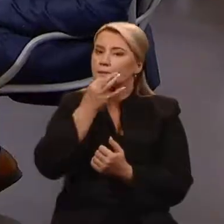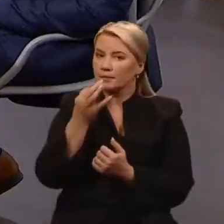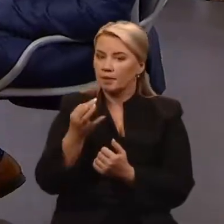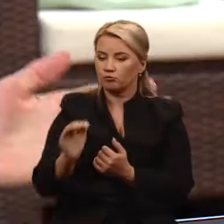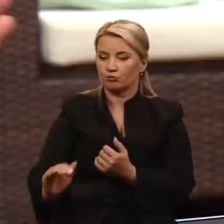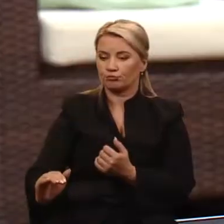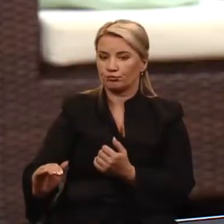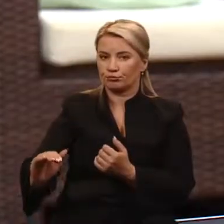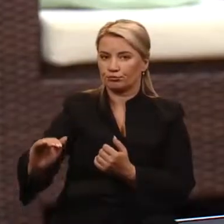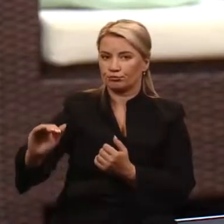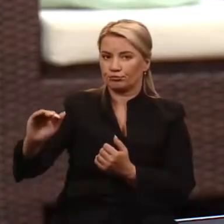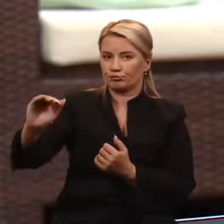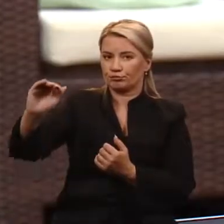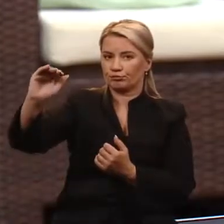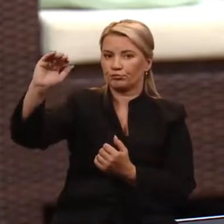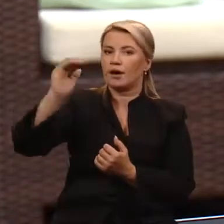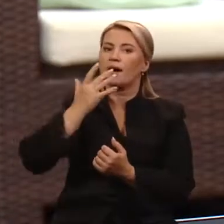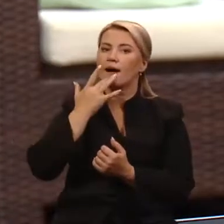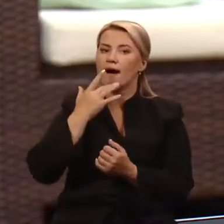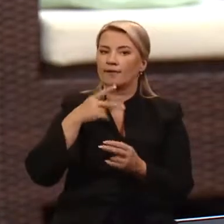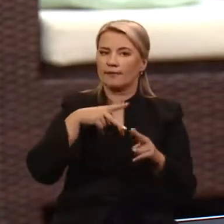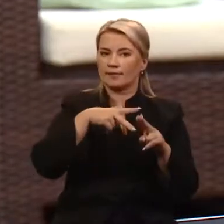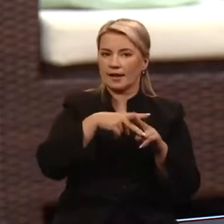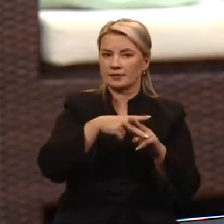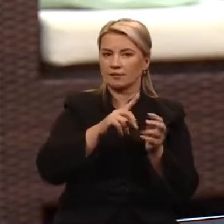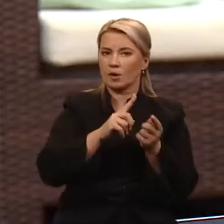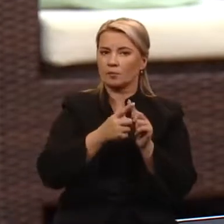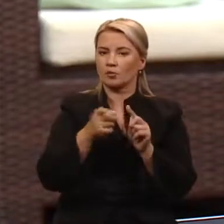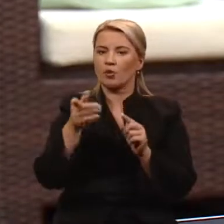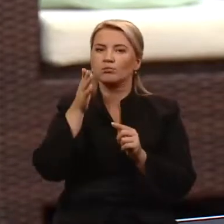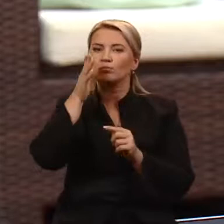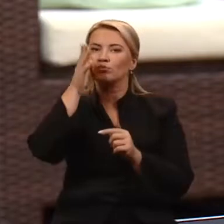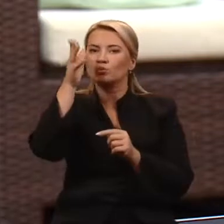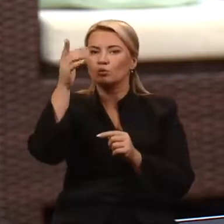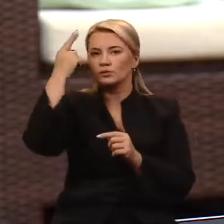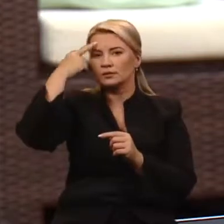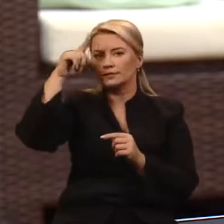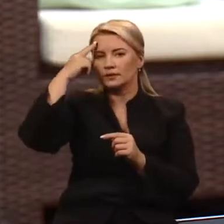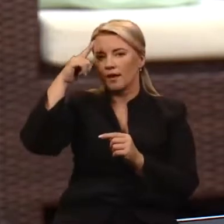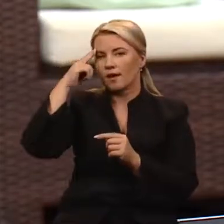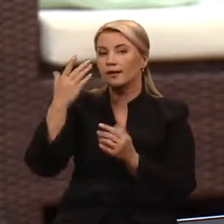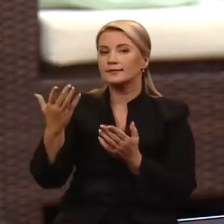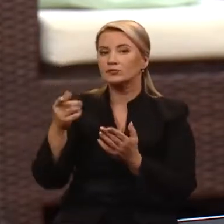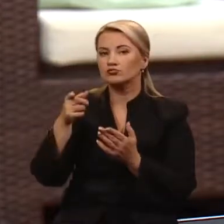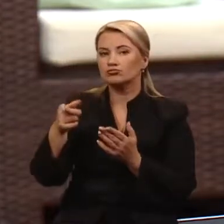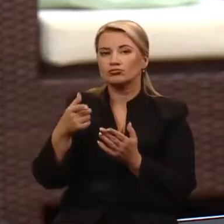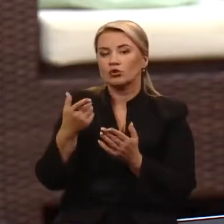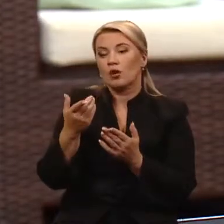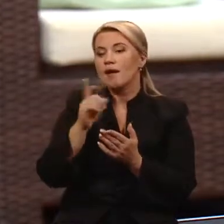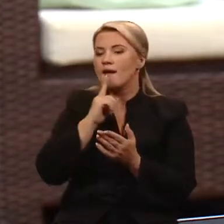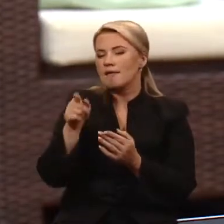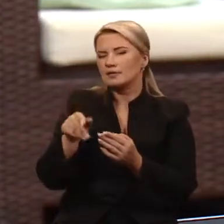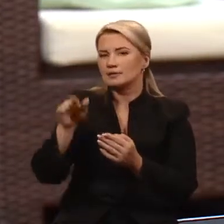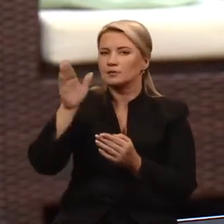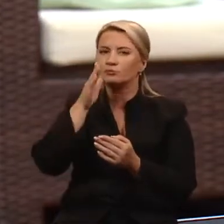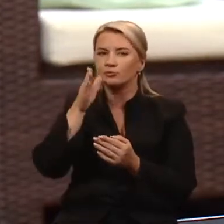díváme trošičku víc dopředu, když vidíme, že to tomu našemu potomkovi jde a že možná výhledově to vypadá i na vysokou školu,